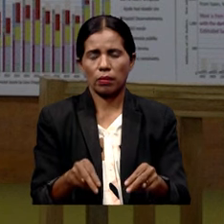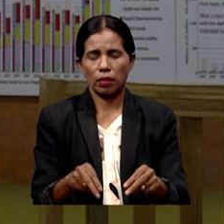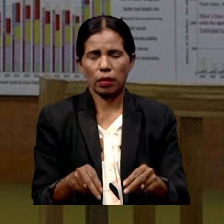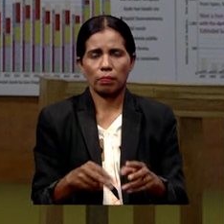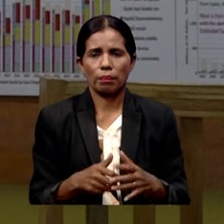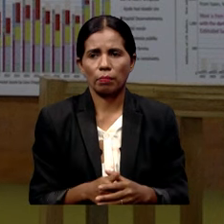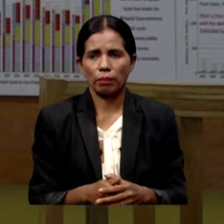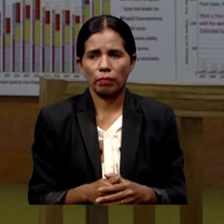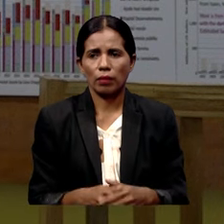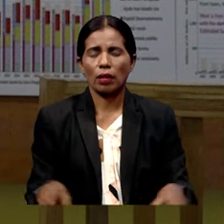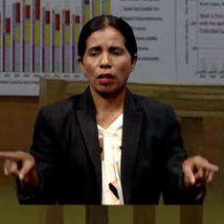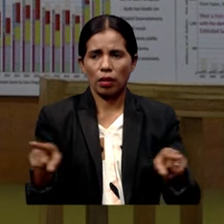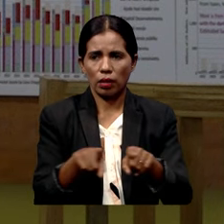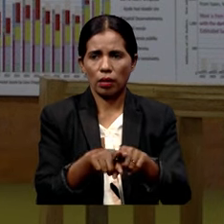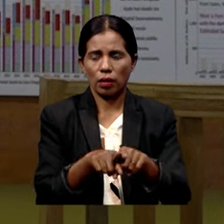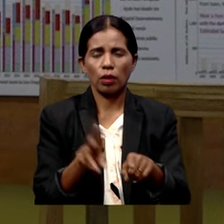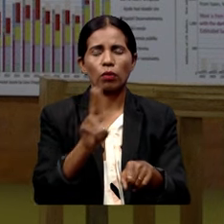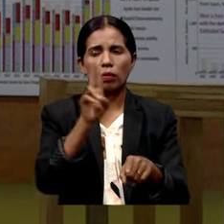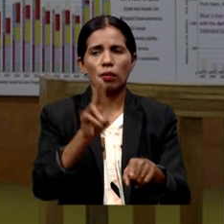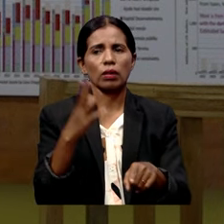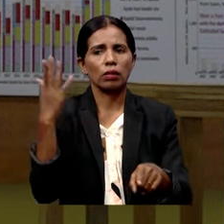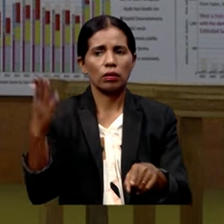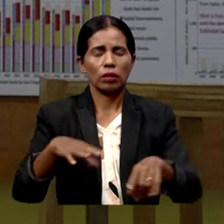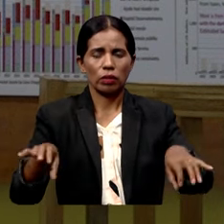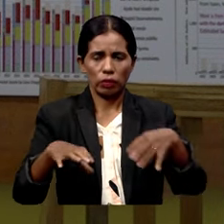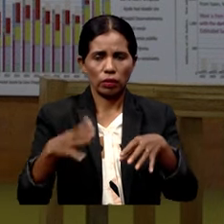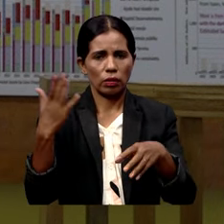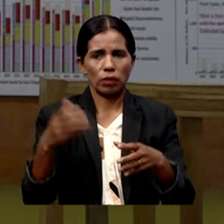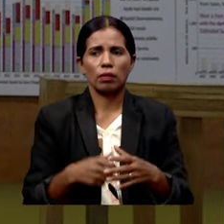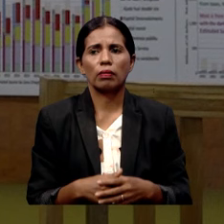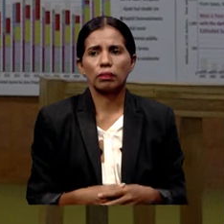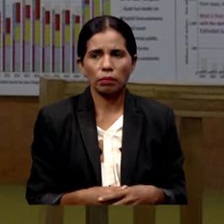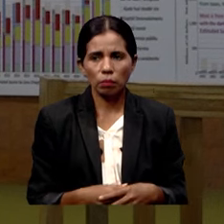ka makanesan gastu sira iya bens nu servisus nebe